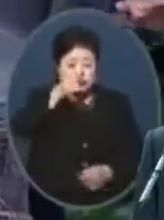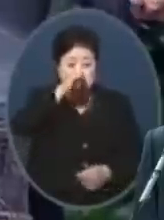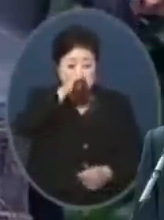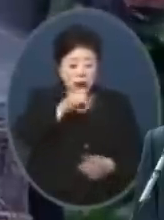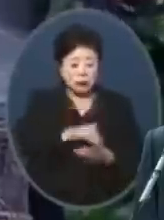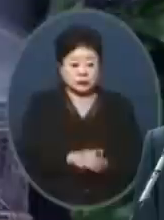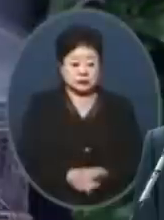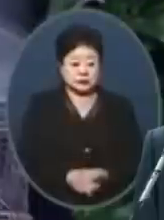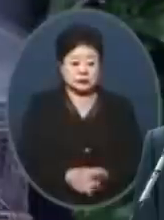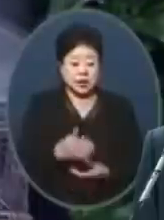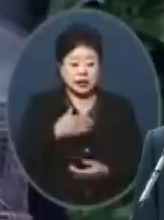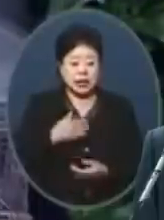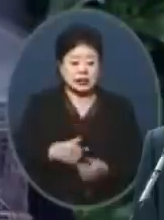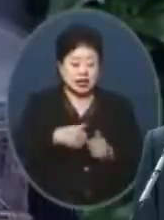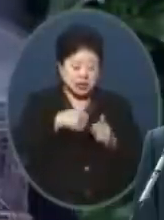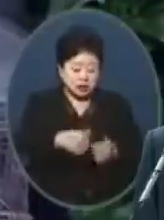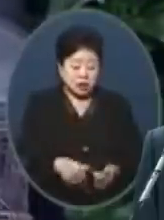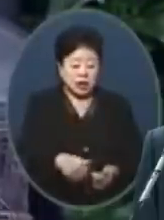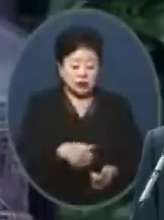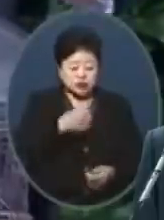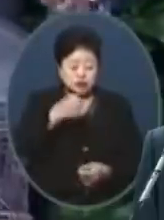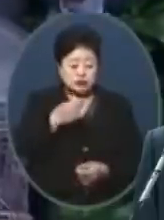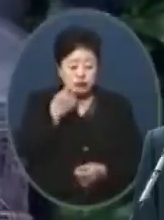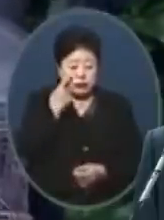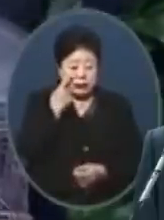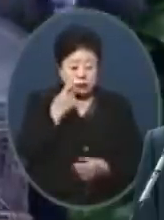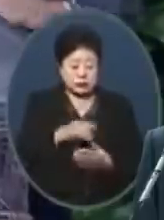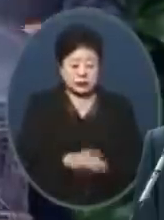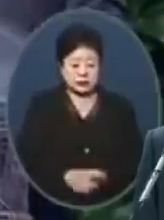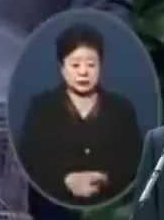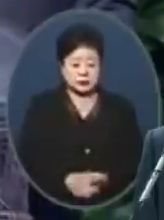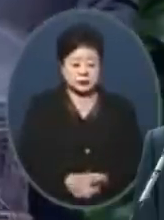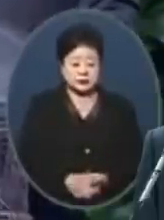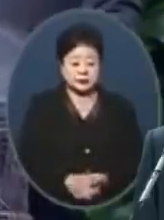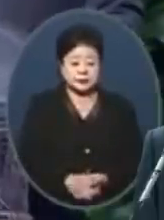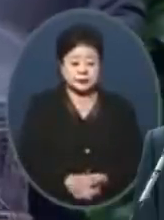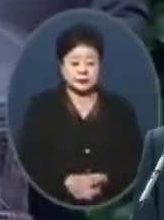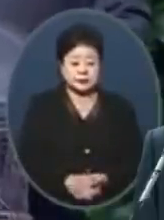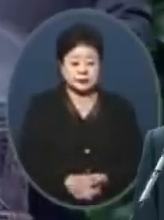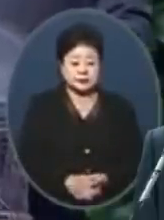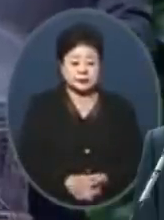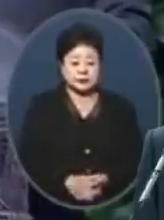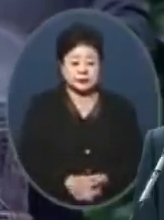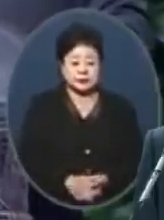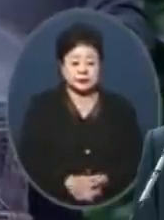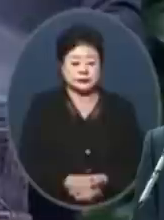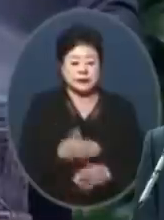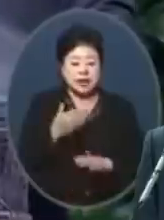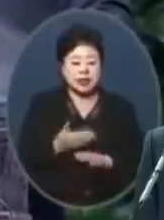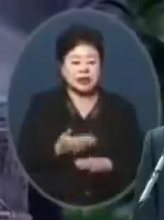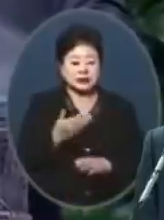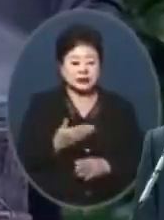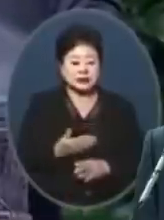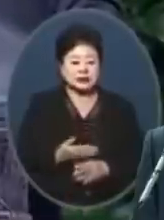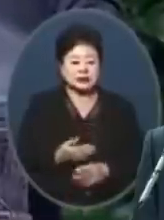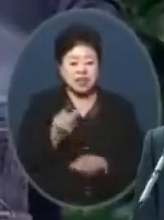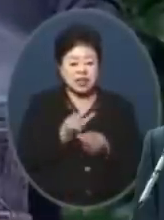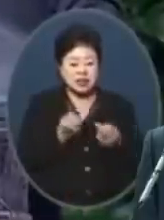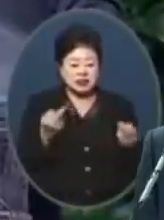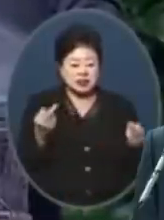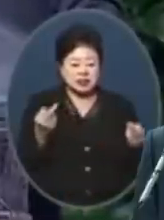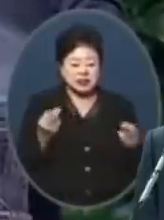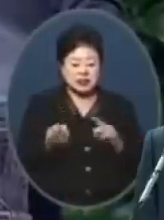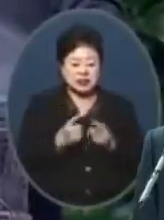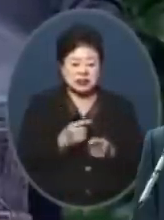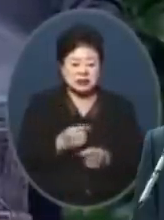said, all the sheep that you cut were bowing down unto my sheep. 다른 형제들이